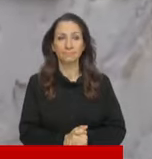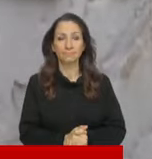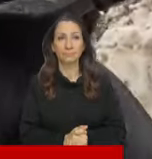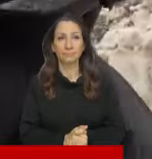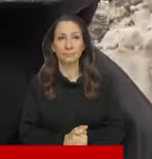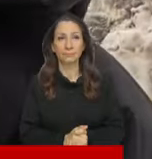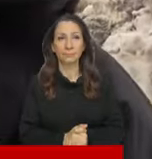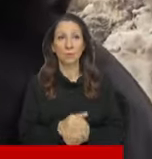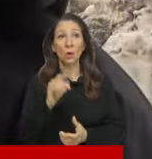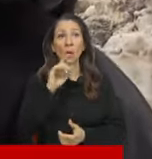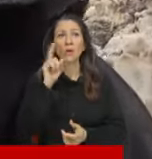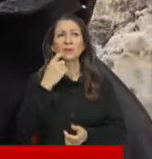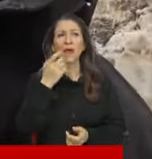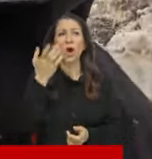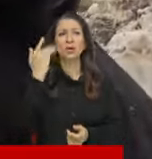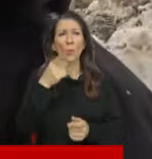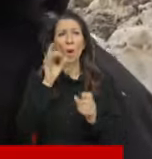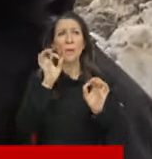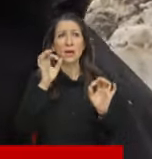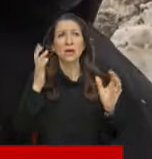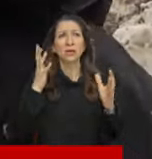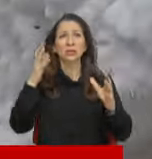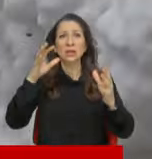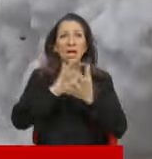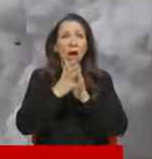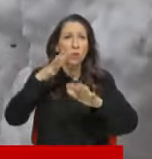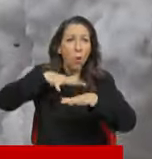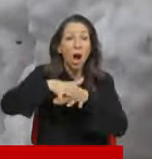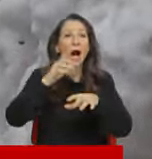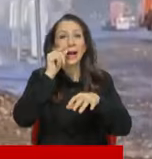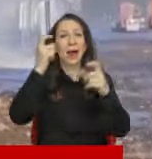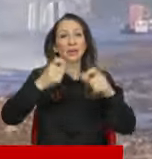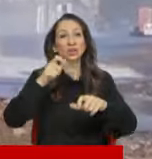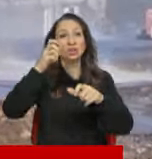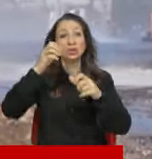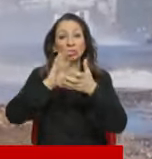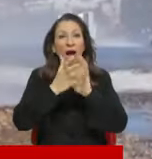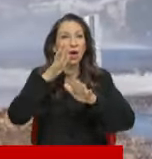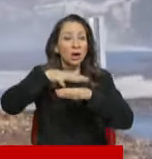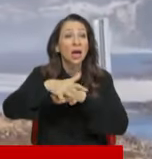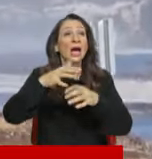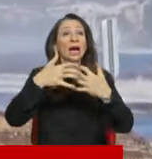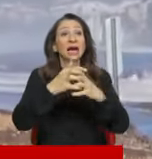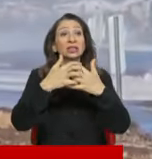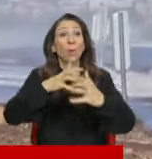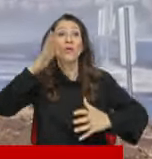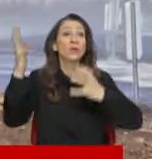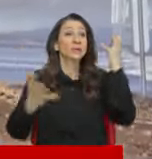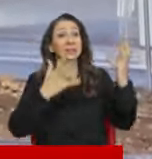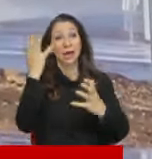başlayalım sene önce falan yani böyle bir bir çı gördük Hakkari'de Çığ Kastamonu'da